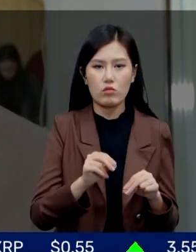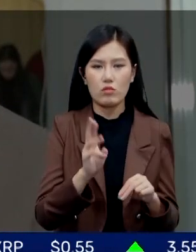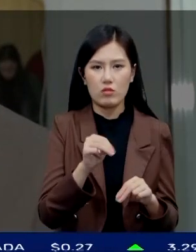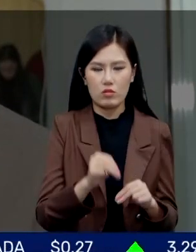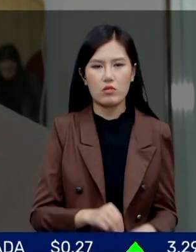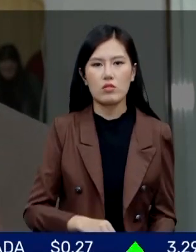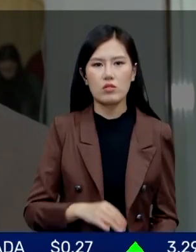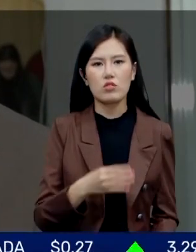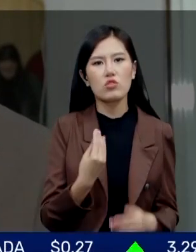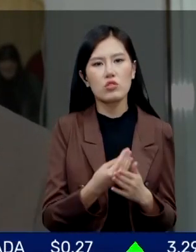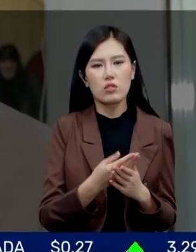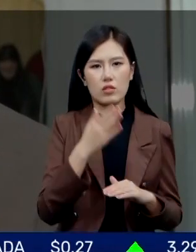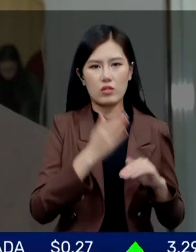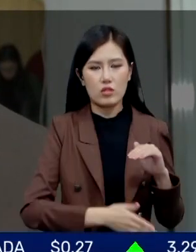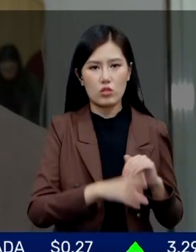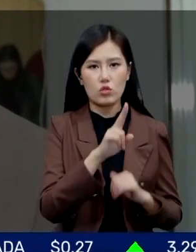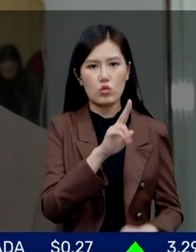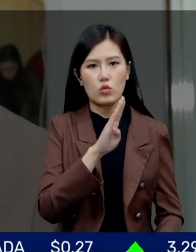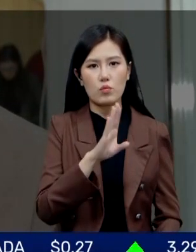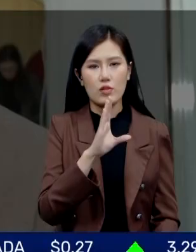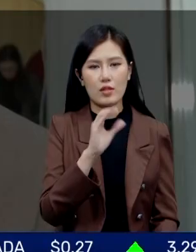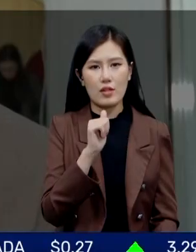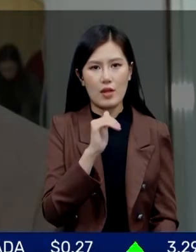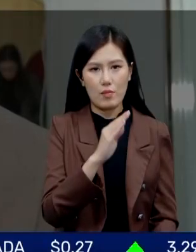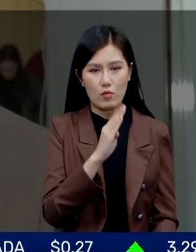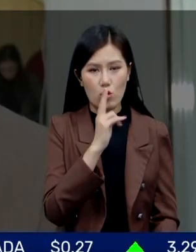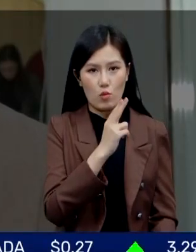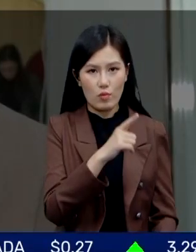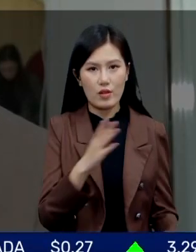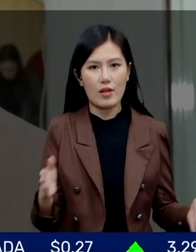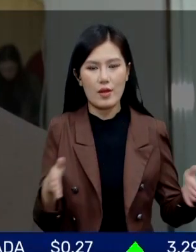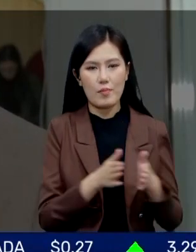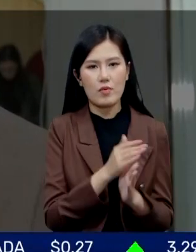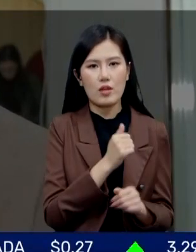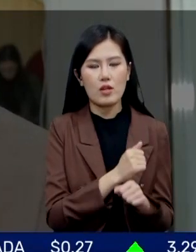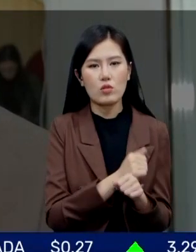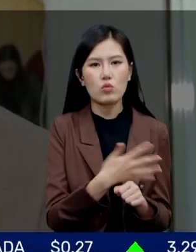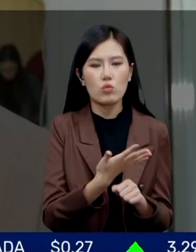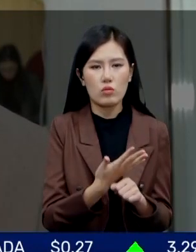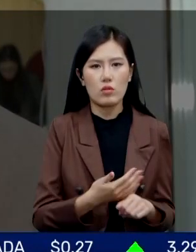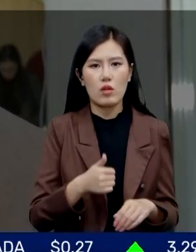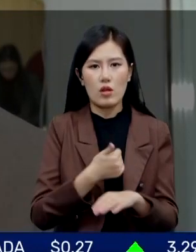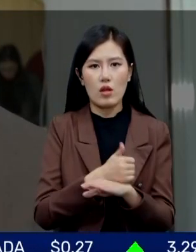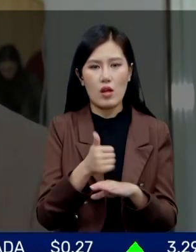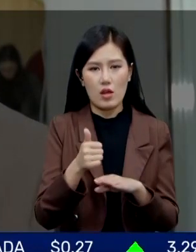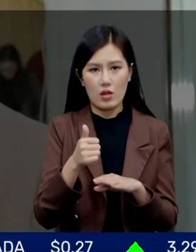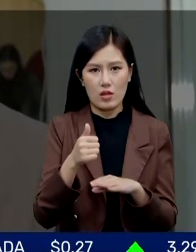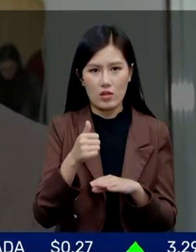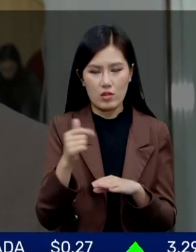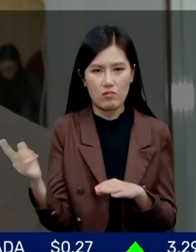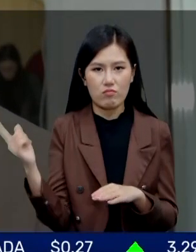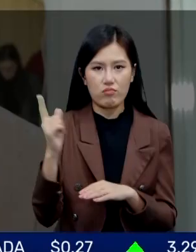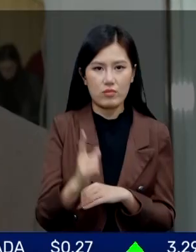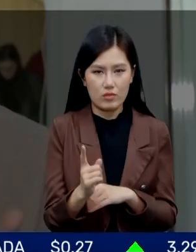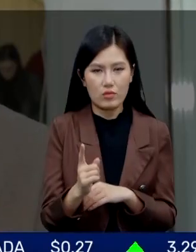такси үйлчилгээнд дэр гэхэд UBK одоо компанитай хамтраад ч юм уу те. Тухайн жуулчин юу аппликейшнараа дамжуулж